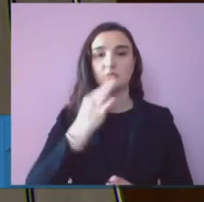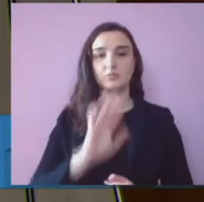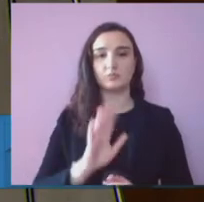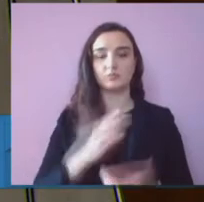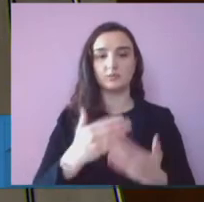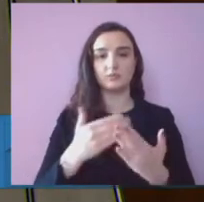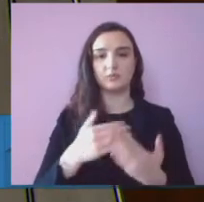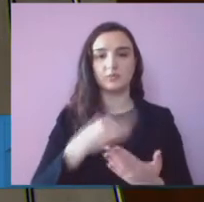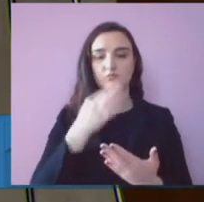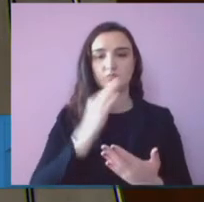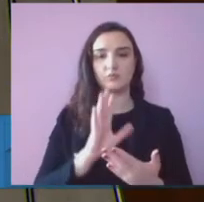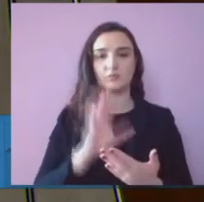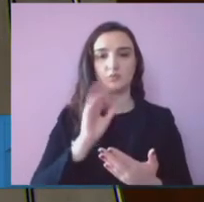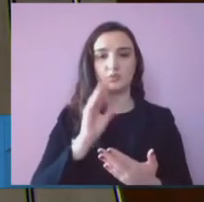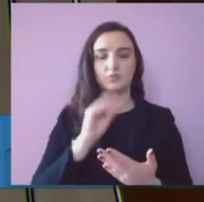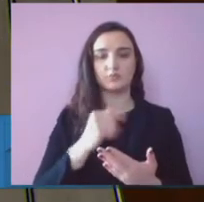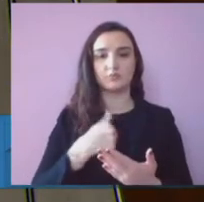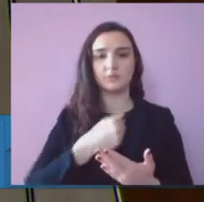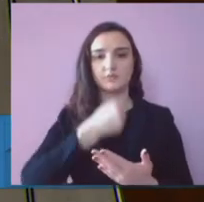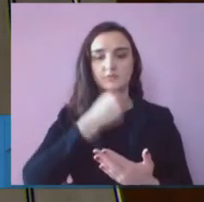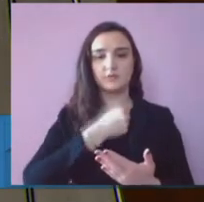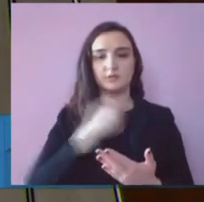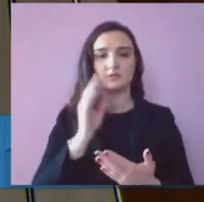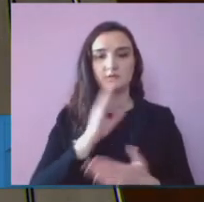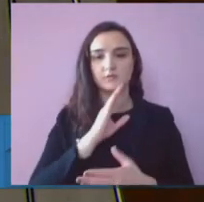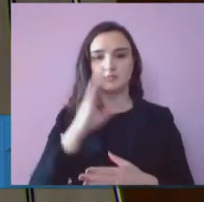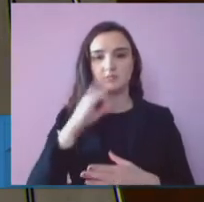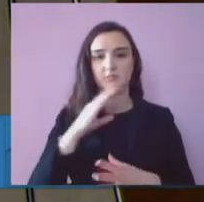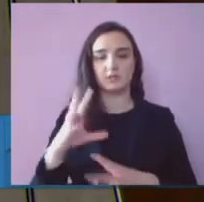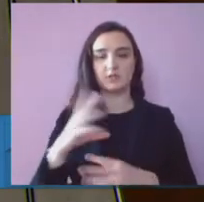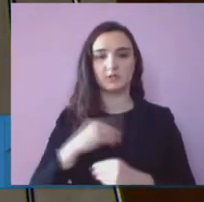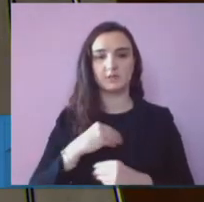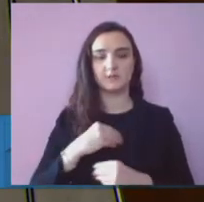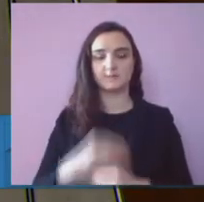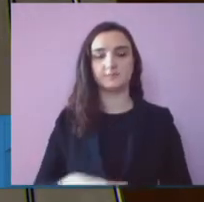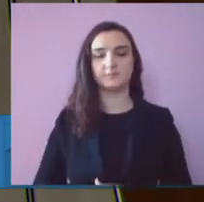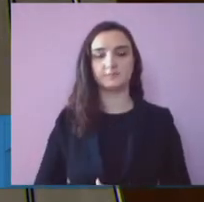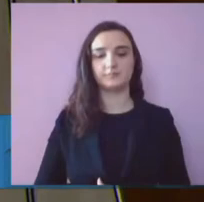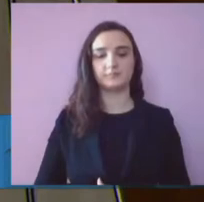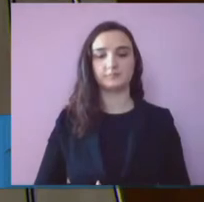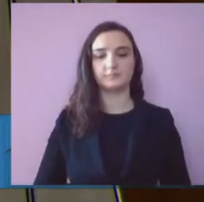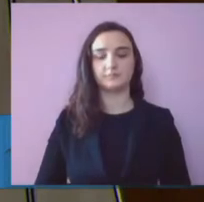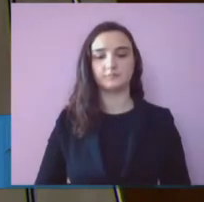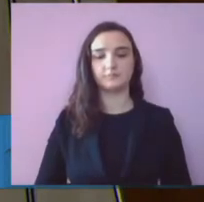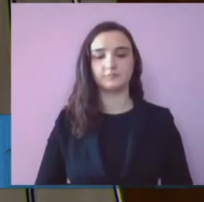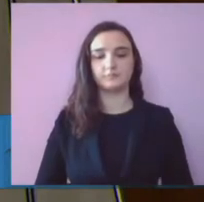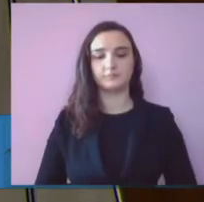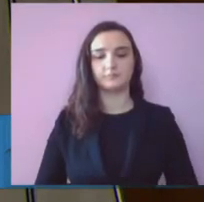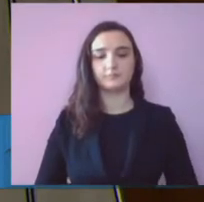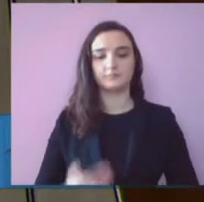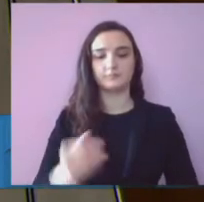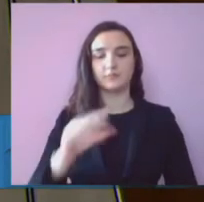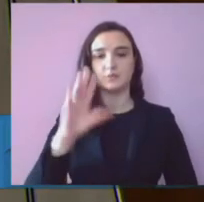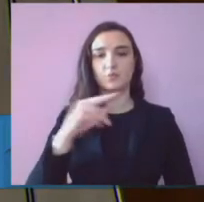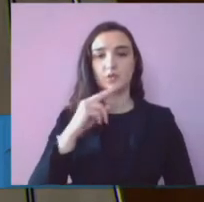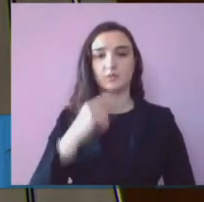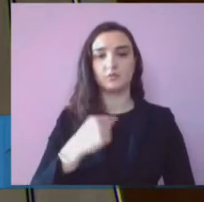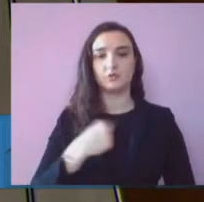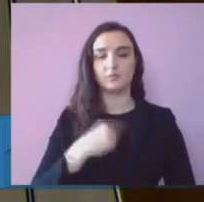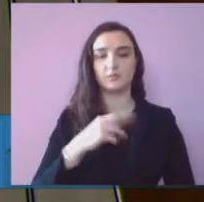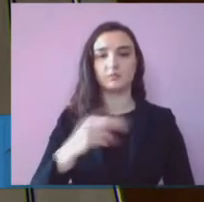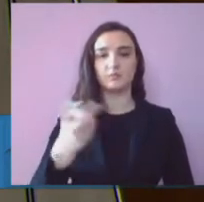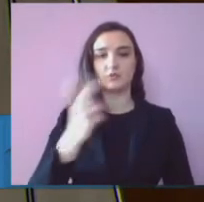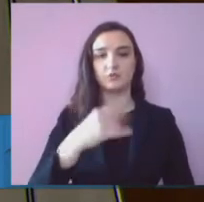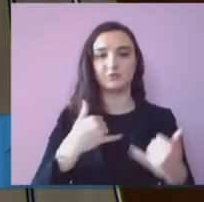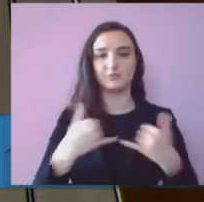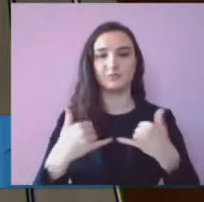მაგალითად, როდესაც მე ვიზრდები დედიკოსთან და მამიკოსთან ერთად, მთლიანად მათი ყურადღება ჩემზეა გადმოტანილი და მოდის სტუმარი,